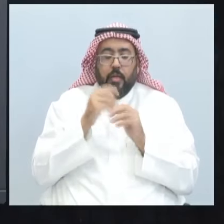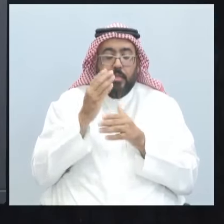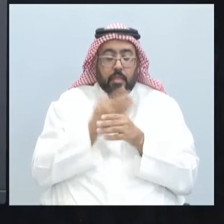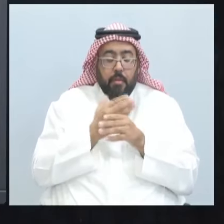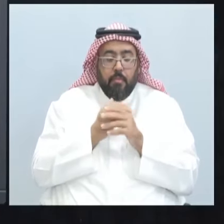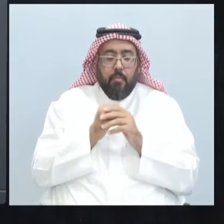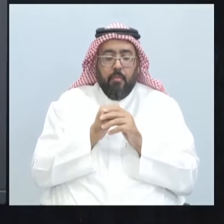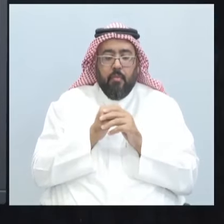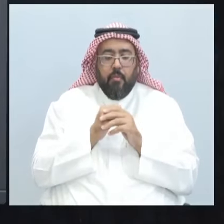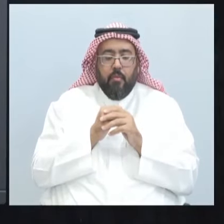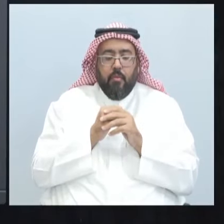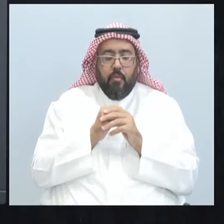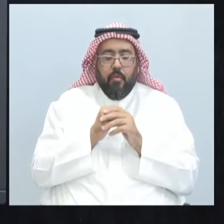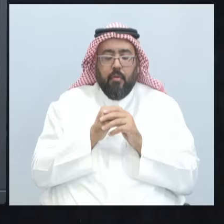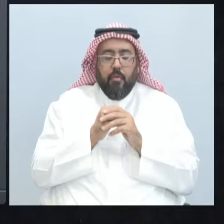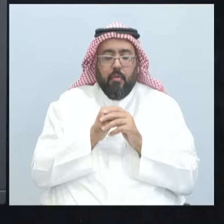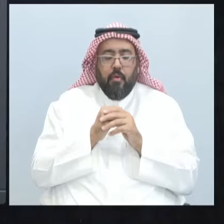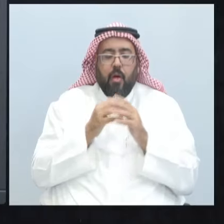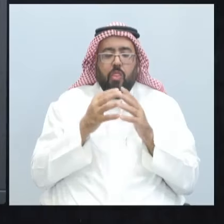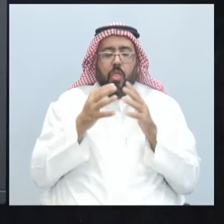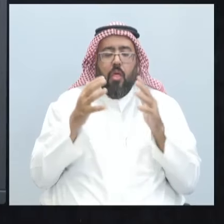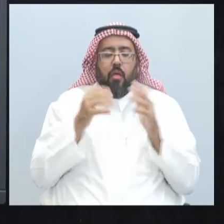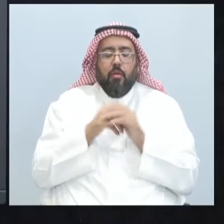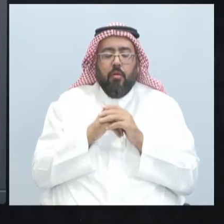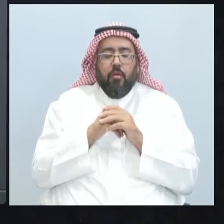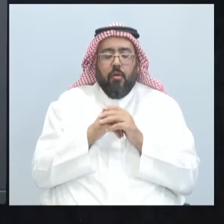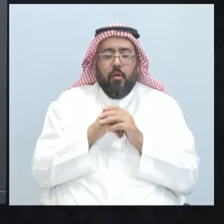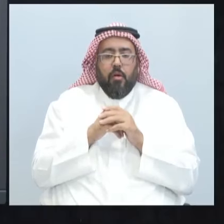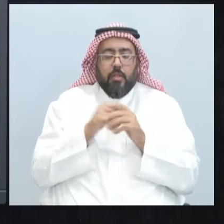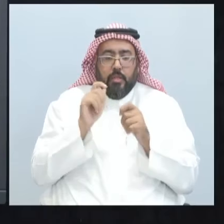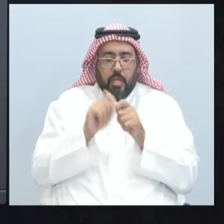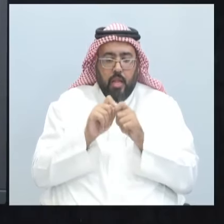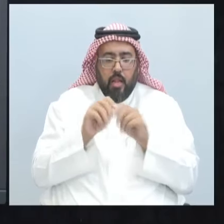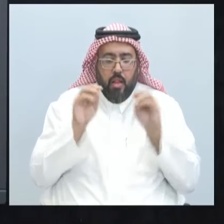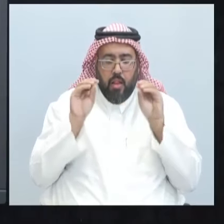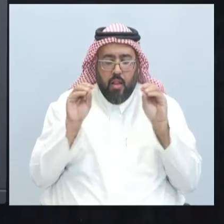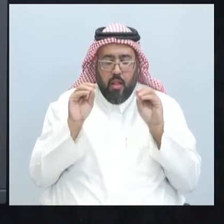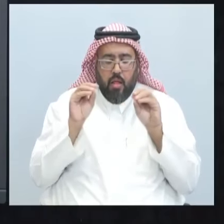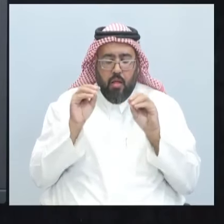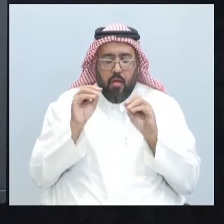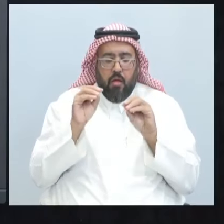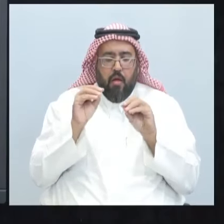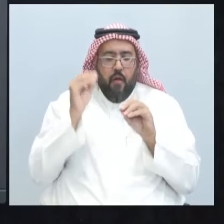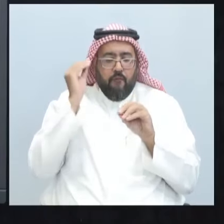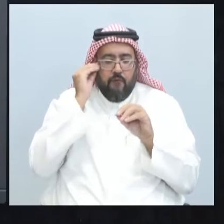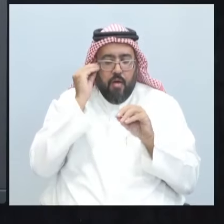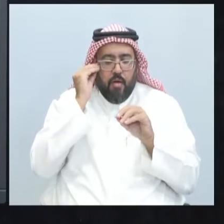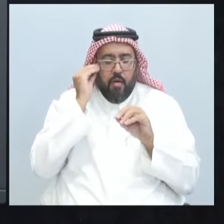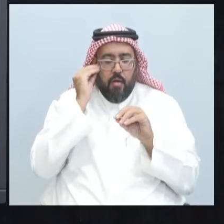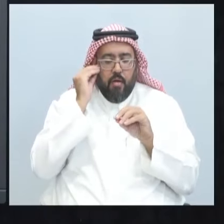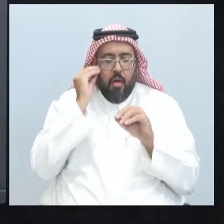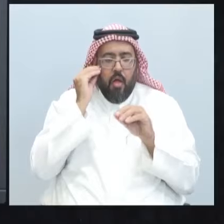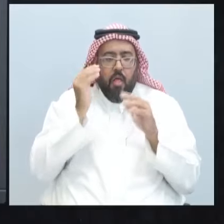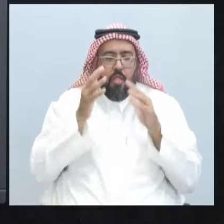ماذا احسنتم اسباب كثيره منها العظى والعبره ومعرفه